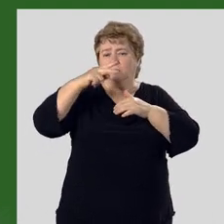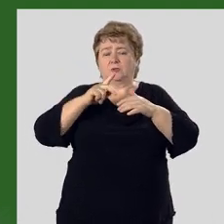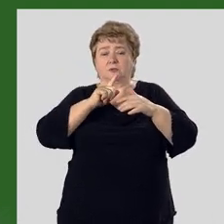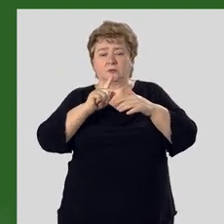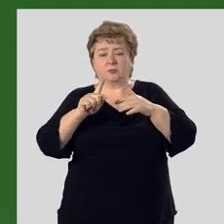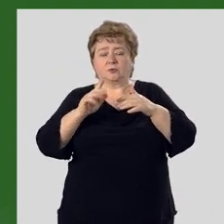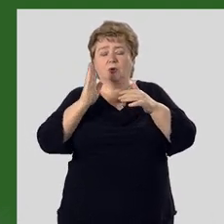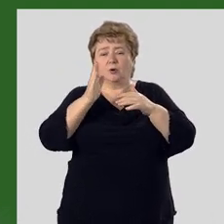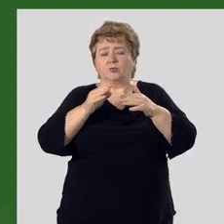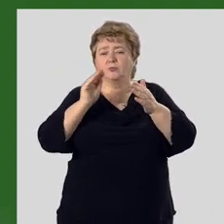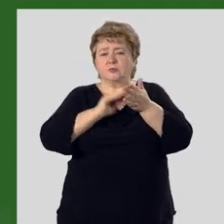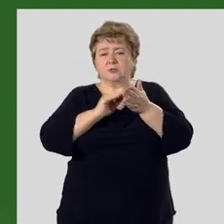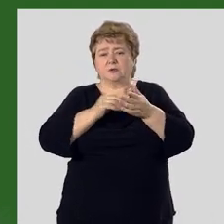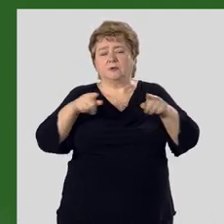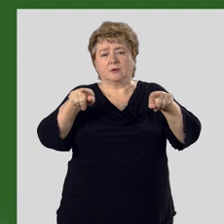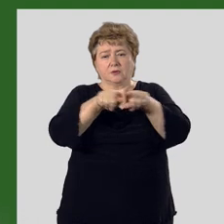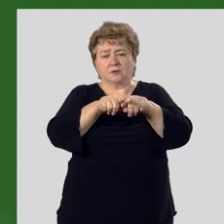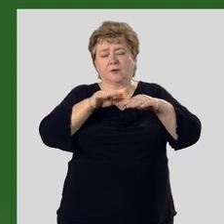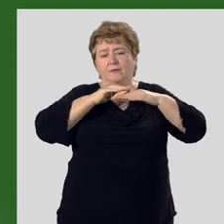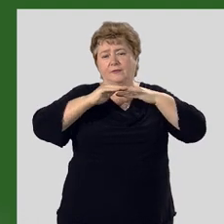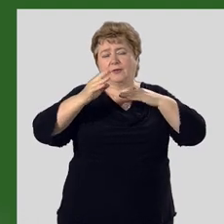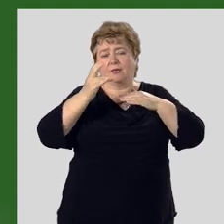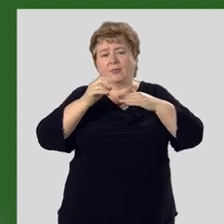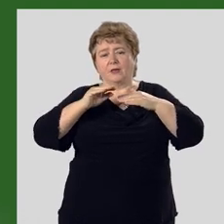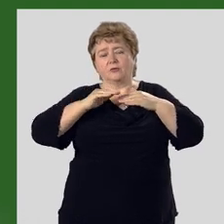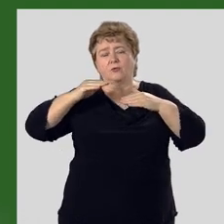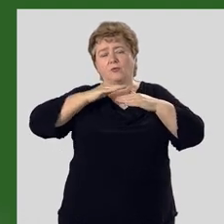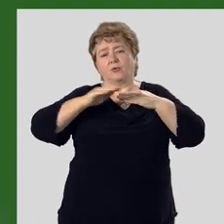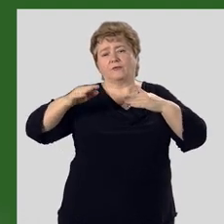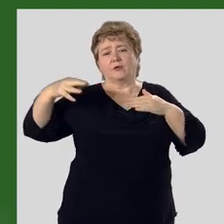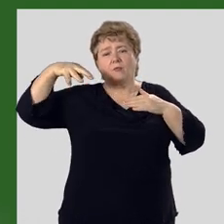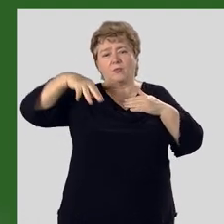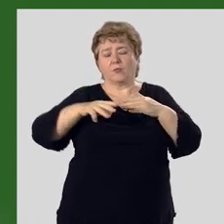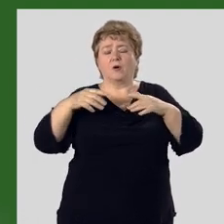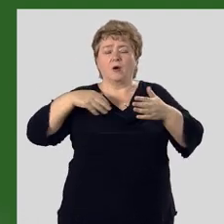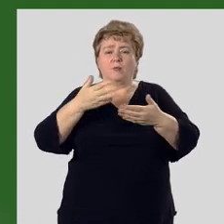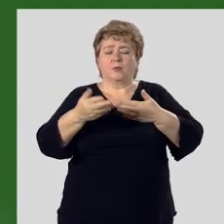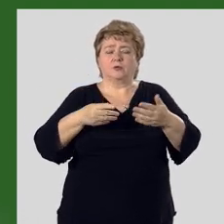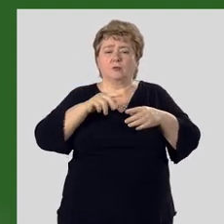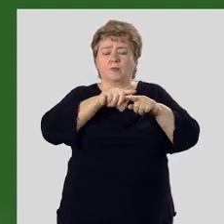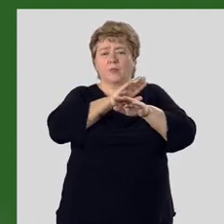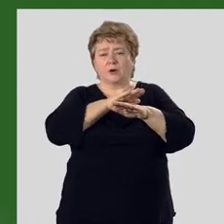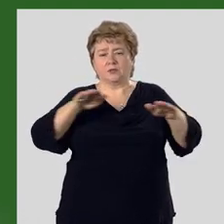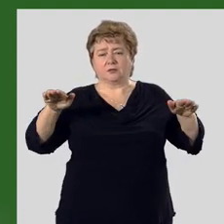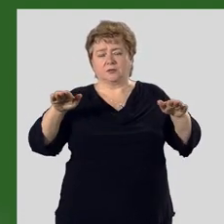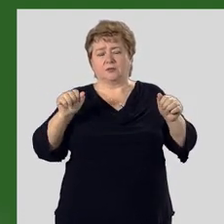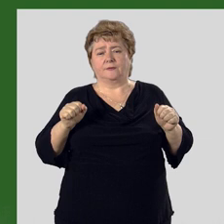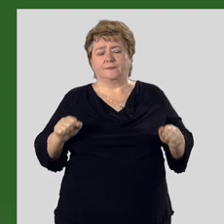поднимаясь, мы будем все время на одинаковой высоте над уровнем моря, то есть пройдем по горизонтали.